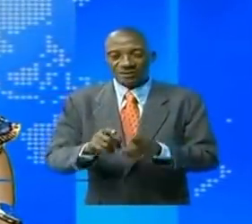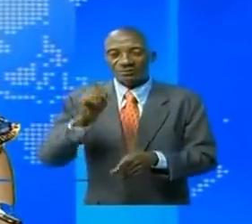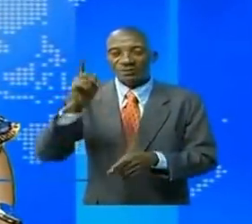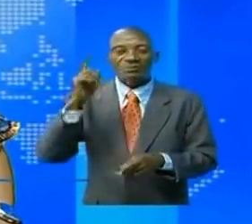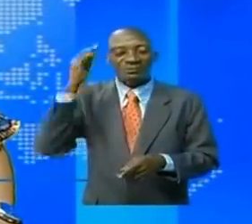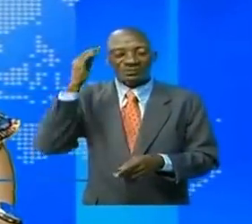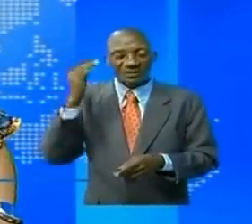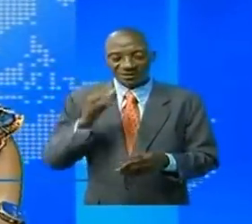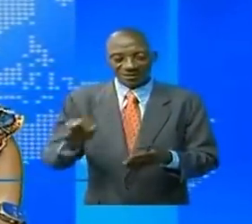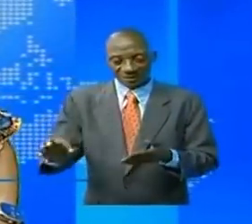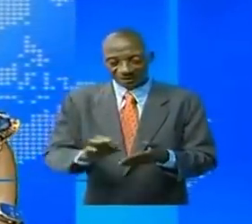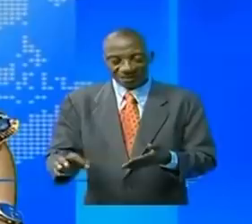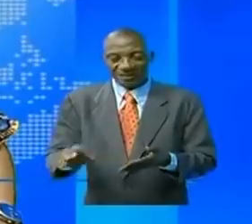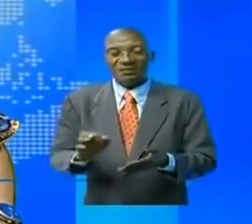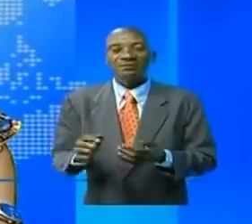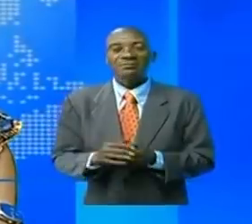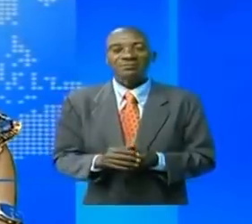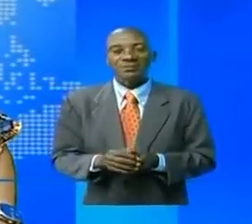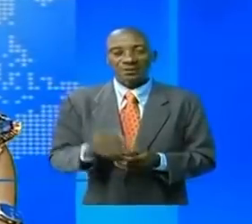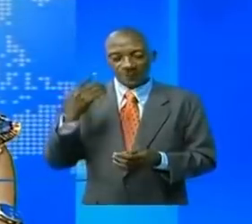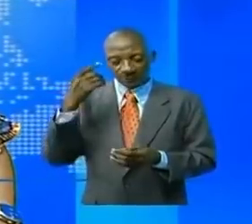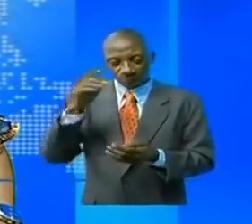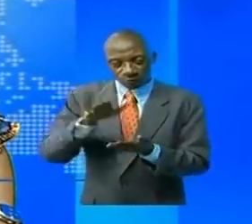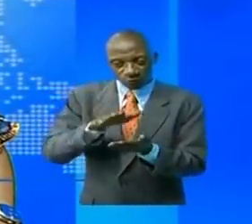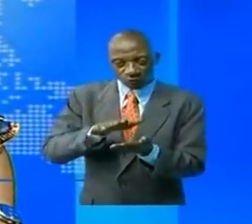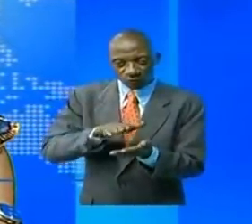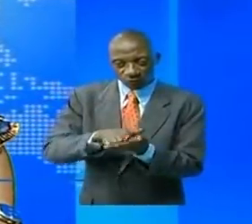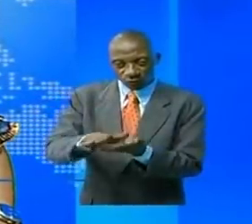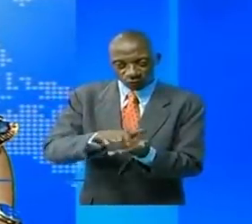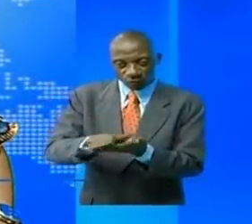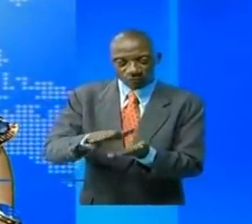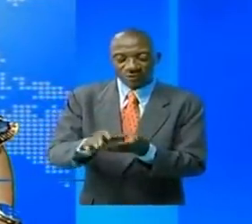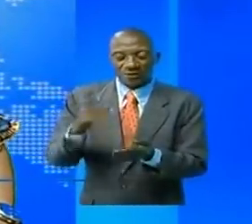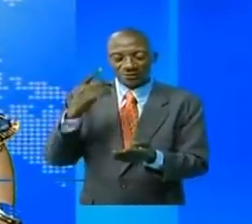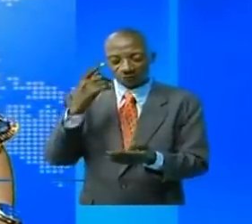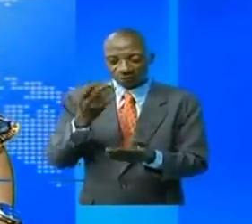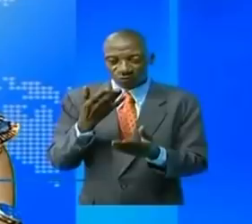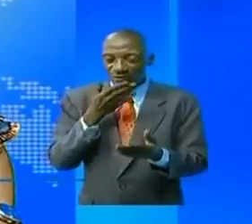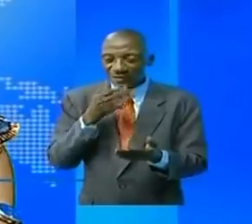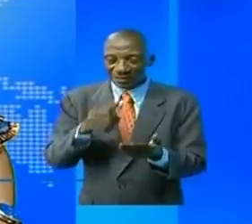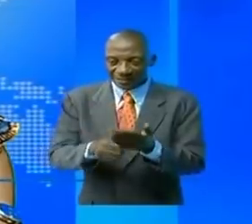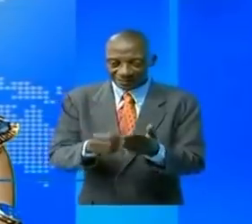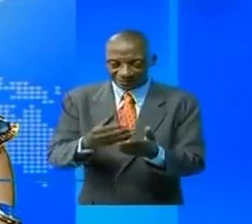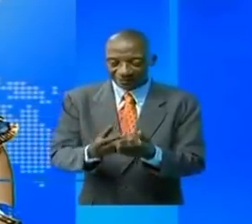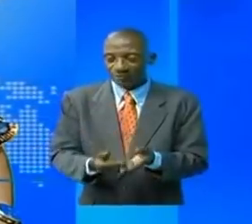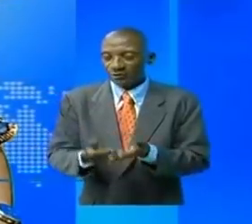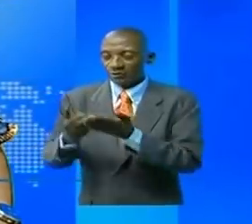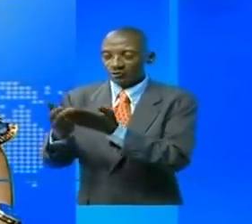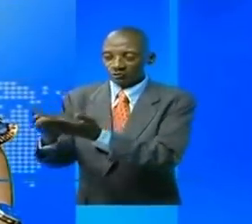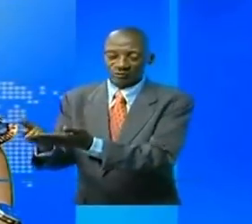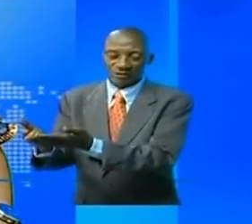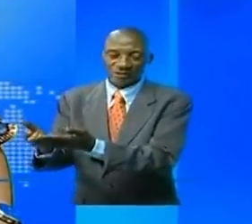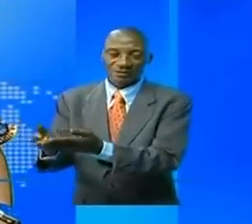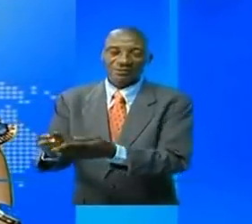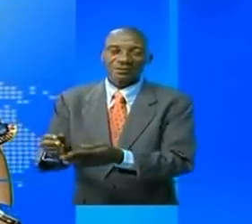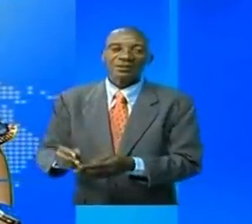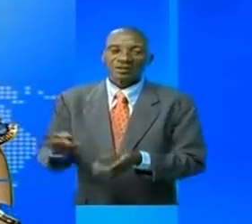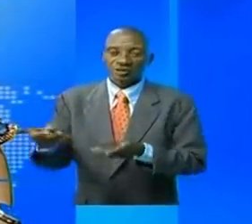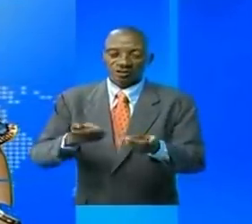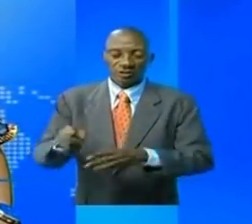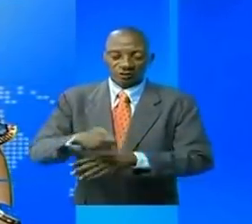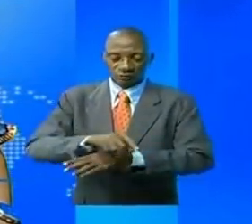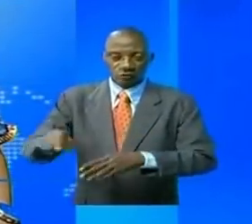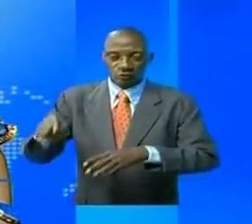ministre, pour copie certifiée conforme à l'original, le 16 mai 2022, le cabinet du président